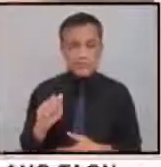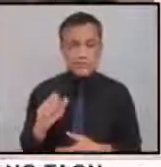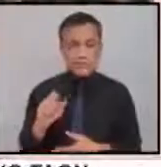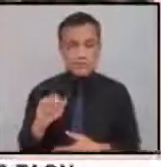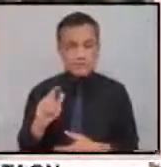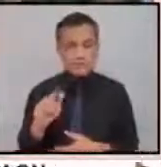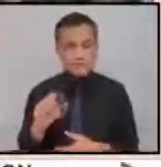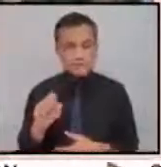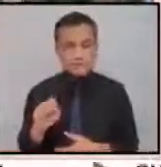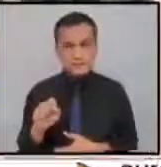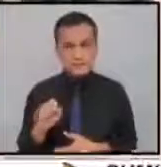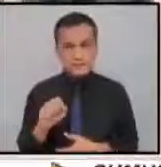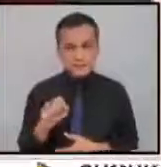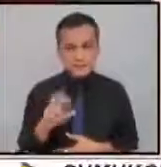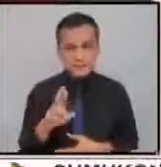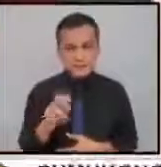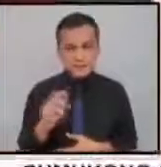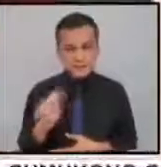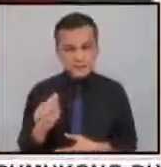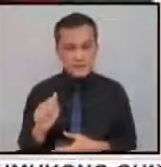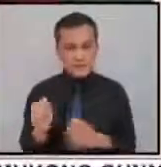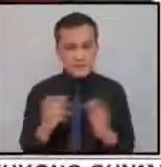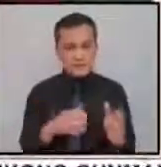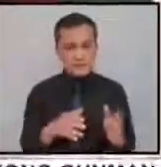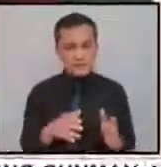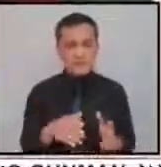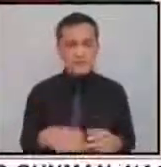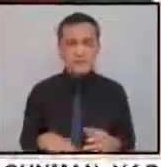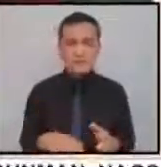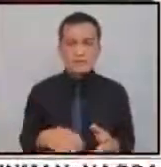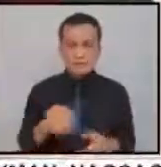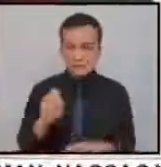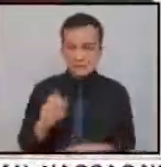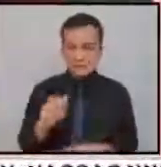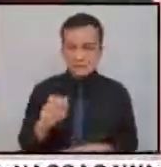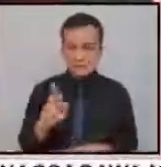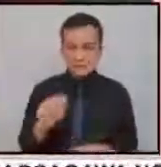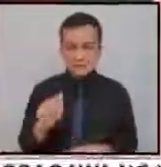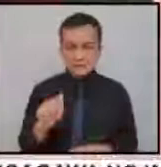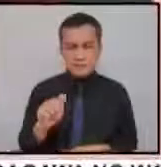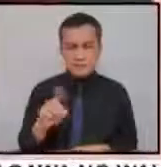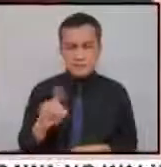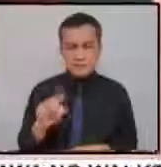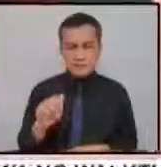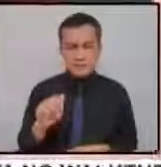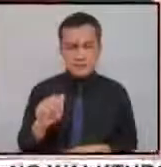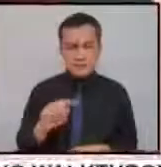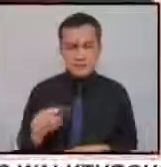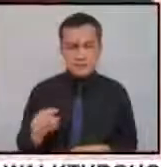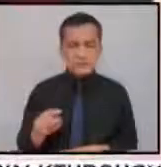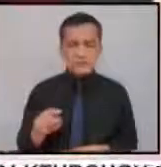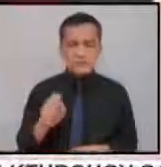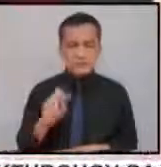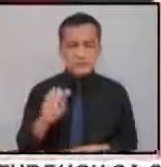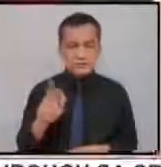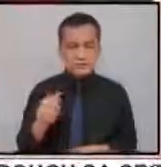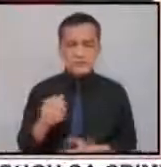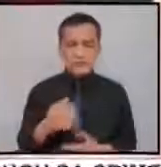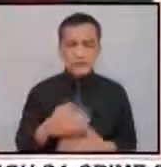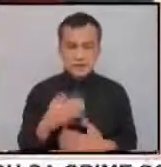at saka ni Nina. Sara Villas, ang ating writer dito sa PTV. Oy, Sara, happy birthday. Sana marami ka pang